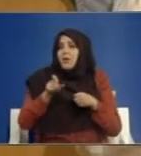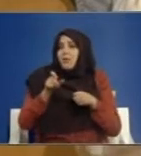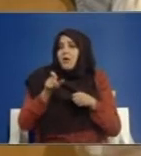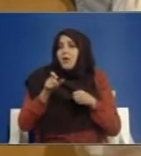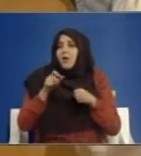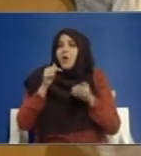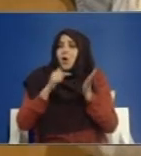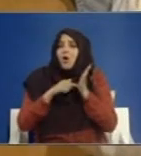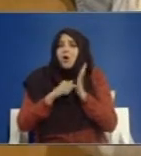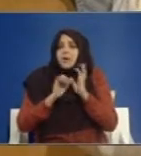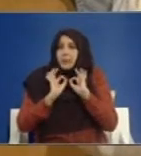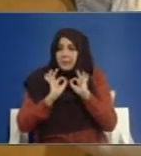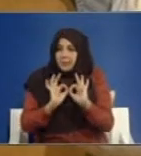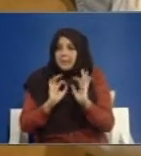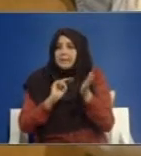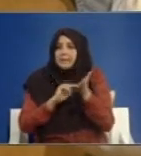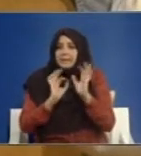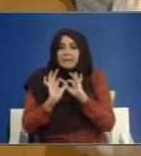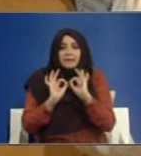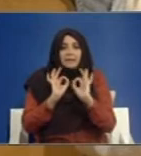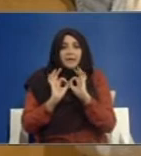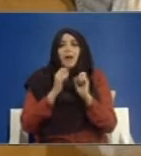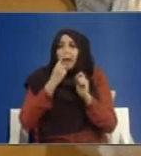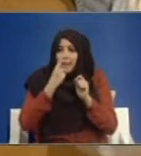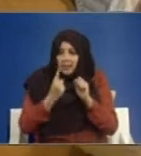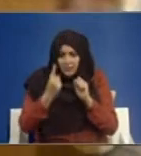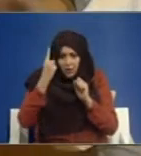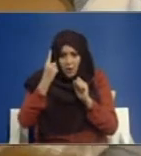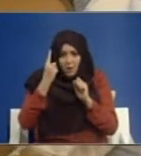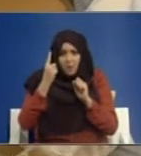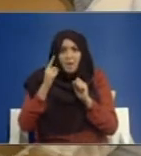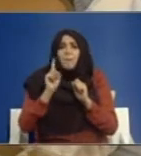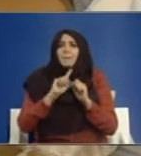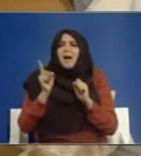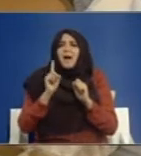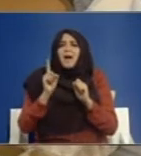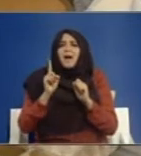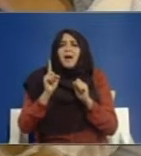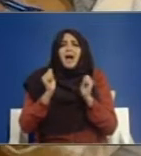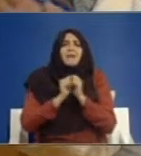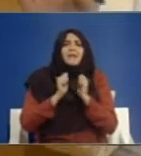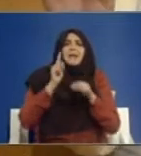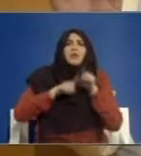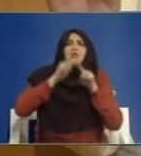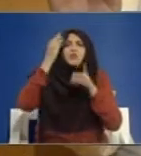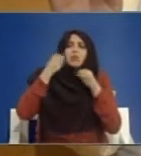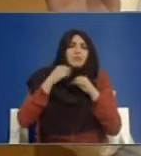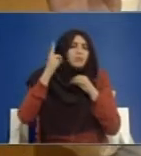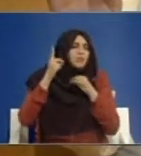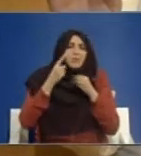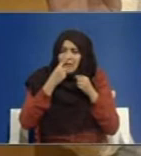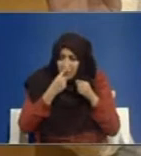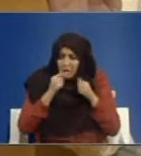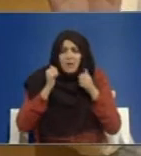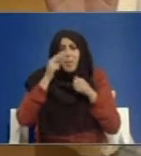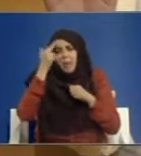مليح الإنسان يتثبت ويدير العبادة لله سبحانه وتعالى غير مربوطة بتحقيق أمر. فالله تعالى نعبده في كل